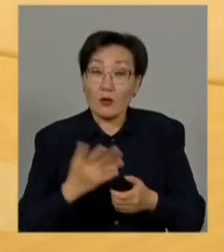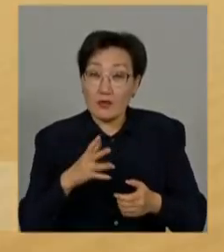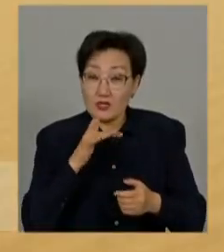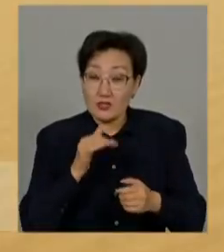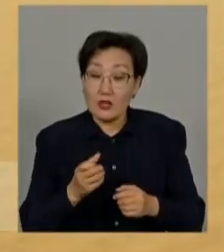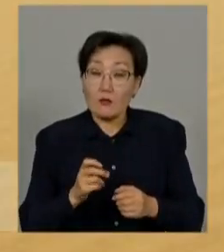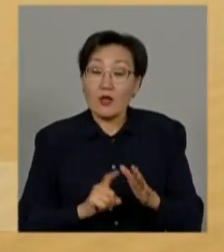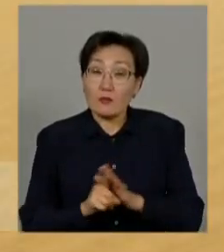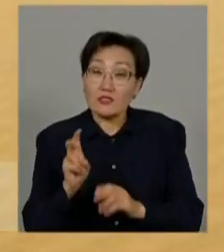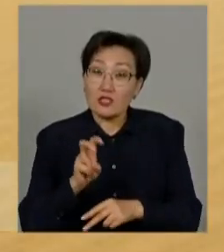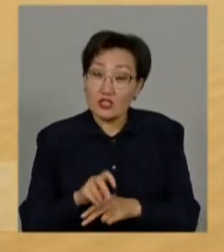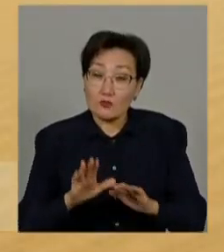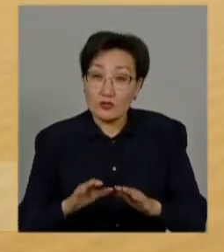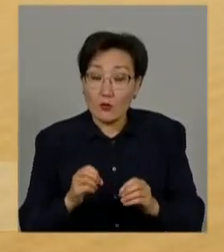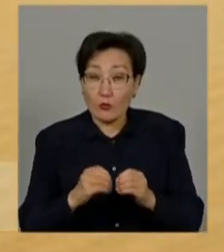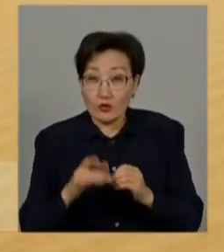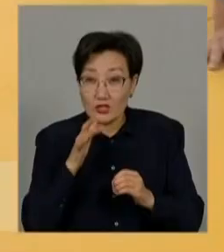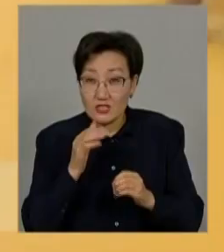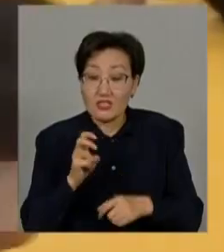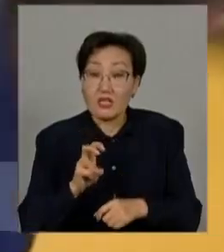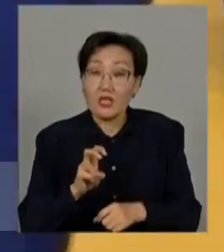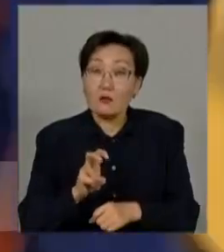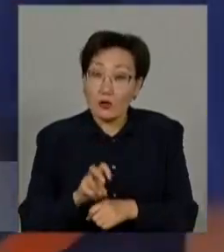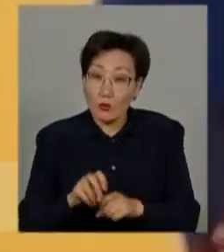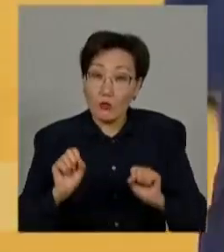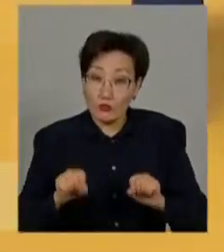бастап баратын болса, енді тек 10 жастан қатысуға болады.